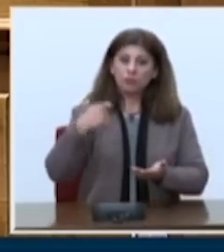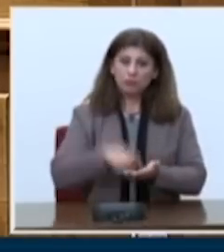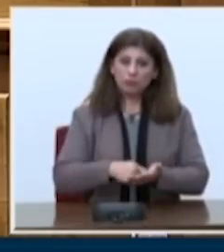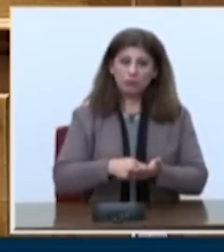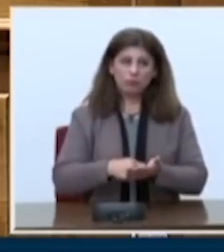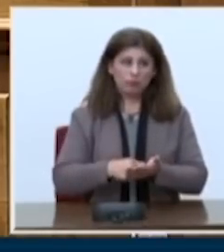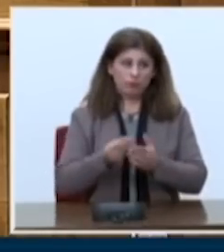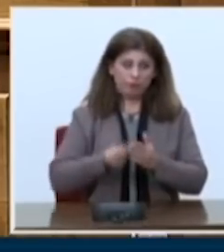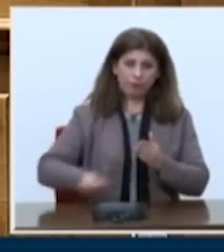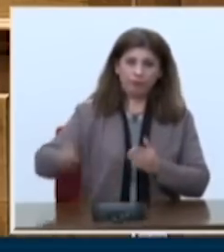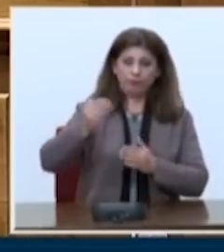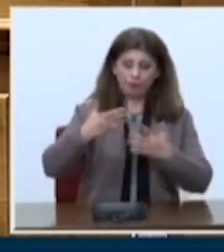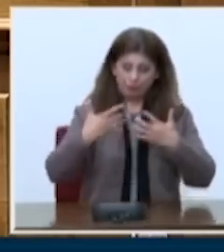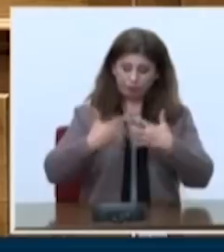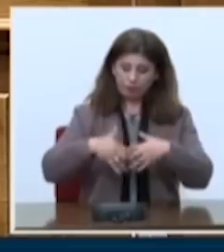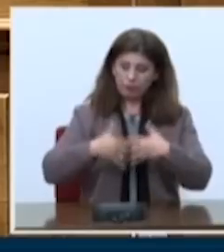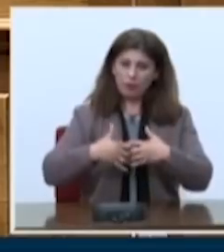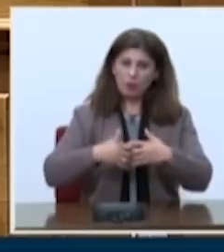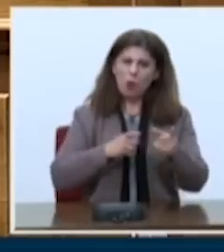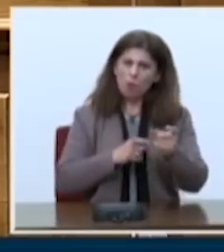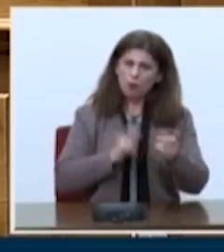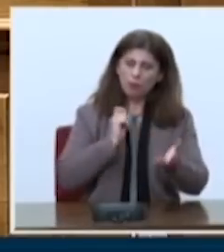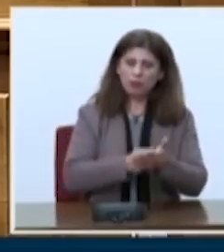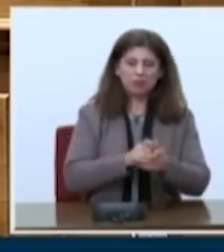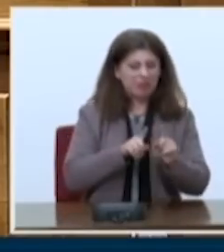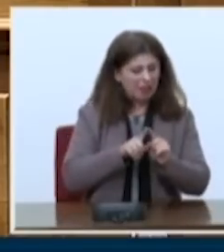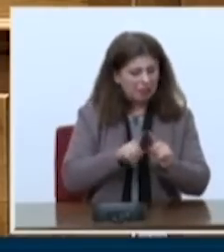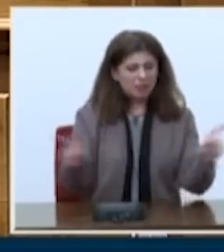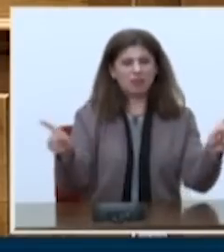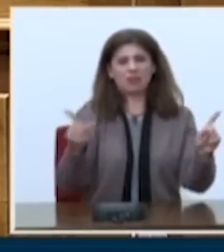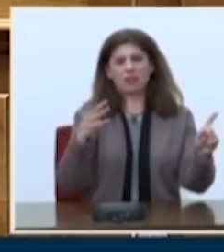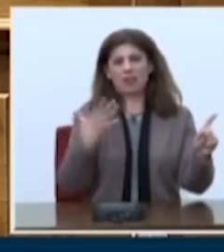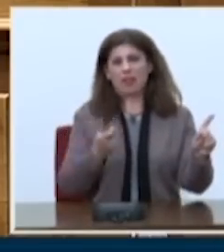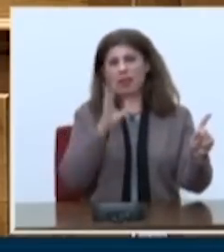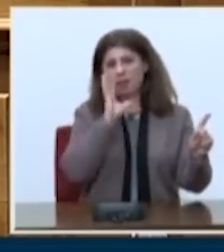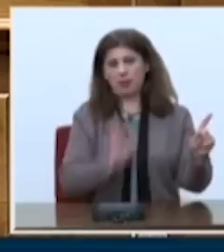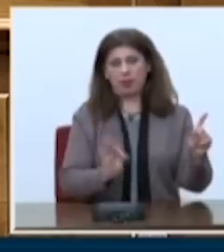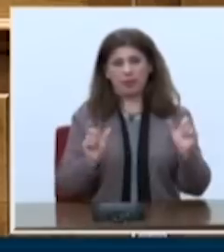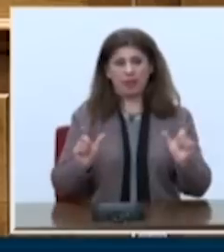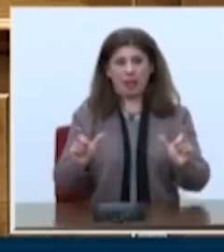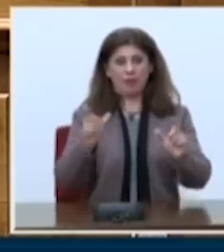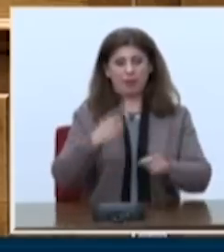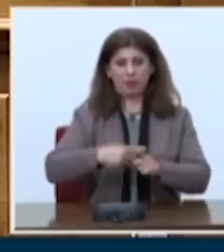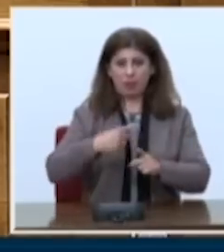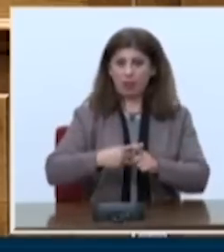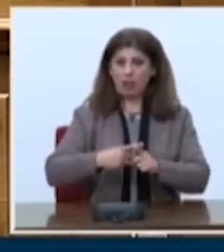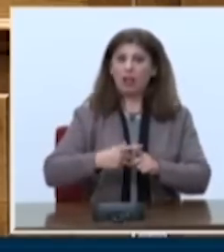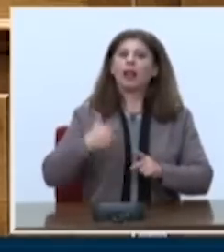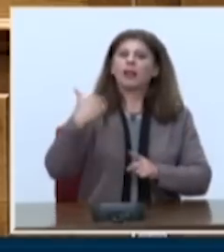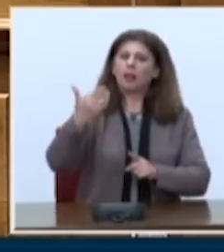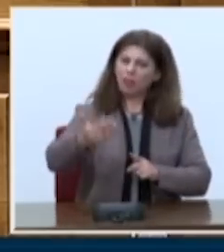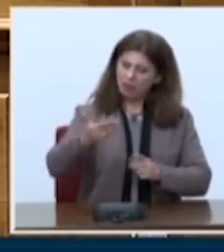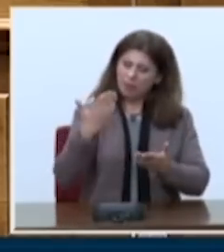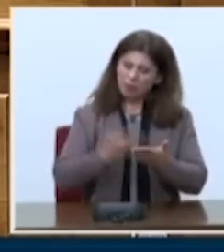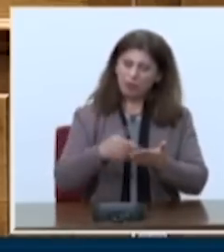υπέρογκους εξοπλισμούς, που καμία σχέση όμως δεν έχουν με την πραγματική άμυνα της χώρας και θα αποδειχθεί ξανά αυτό